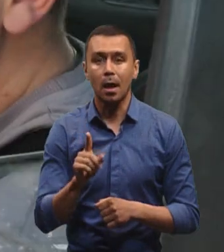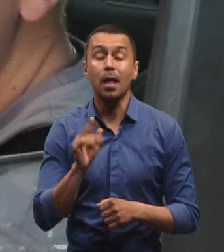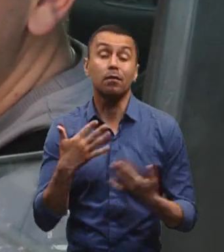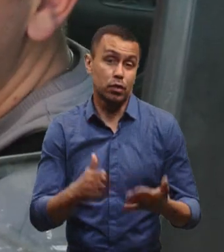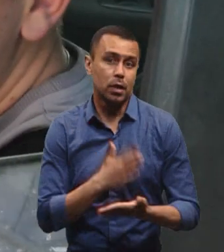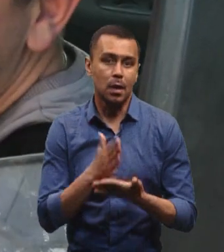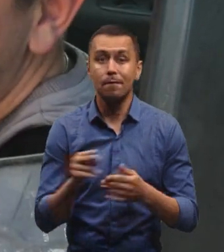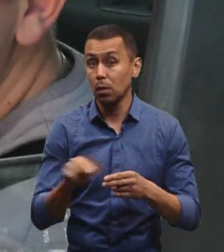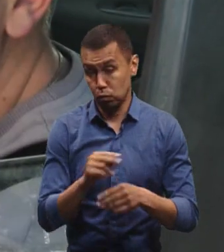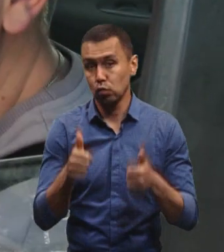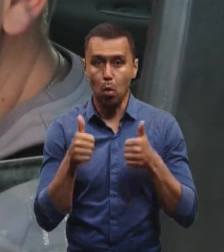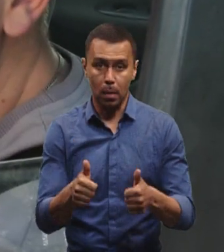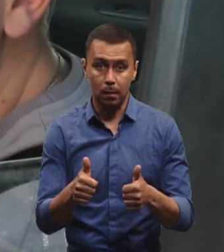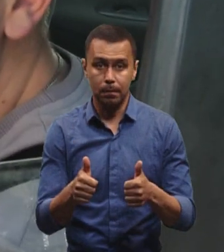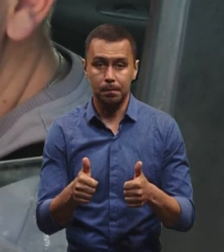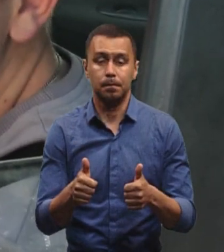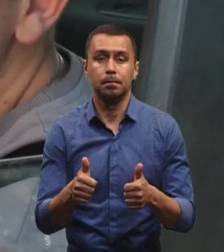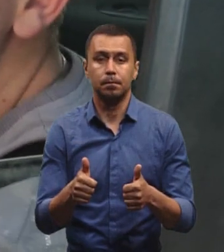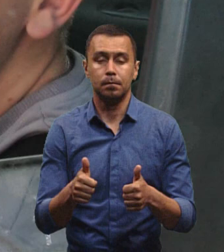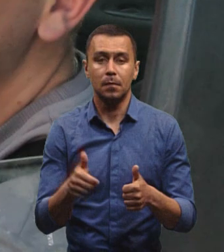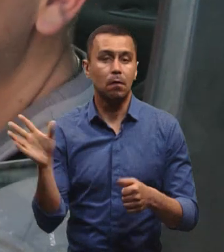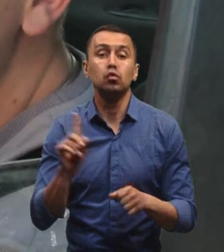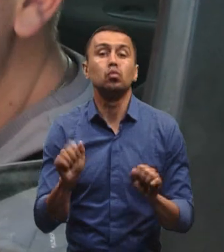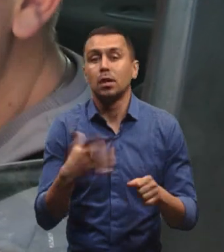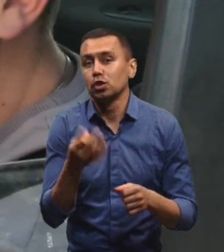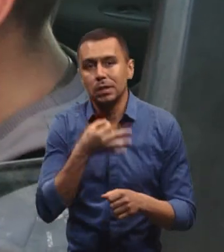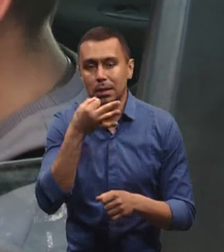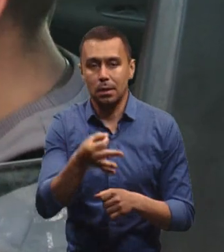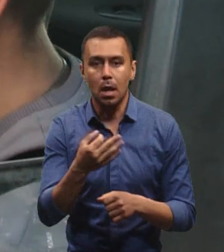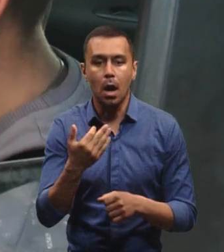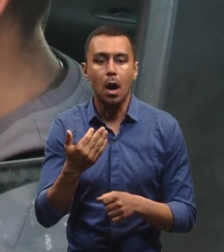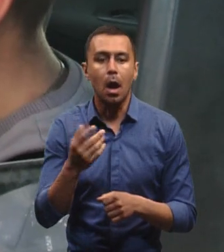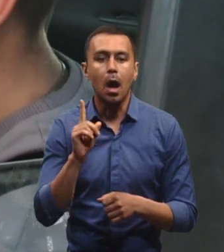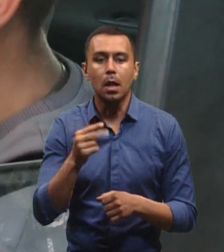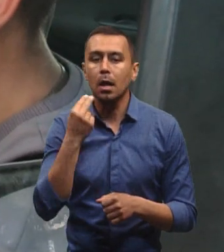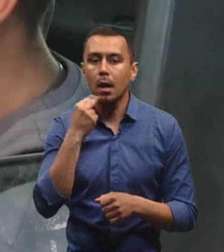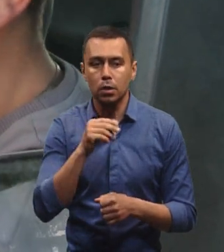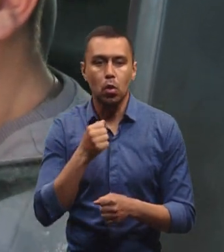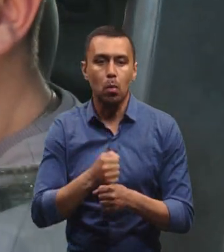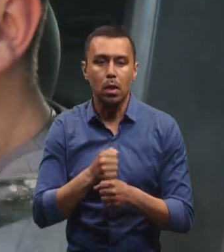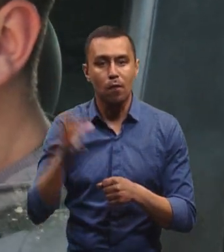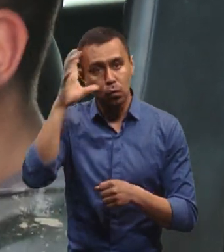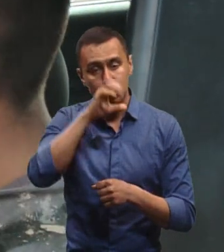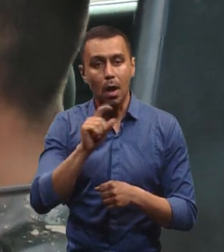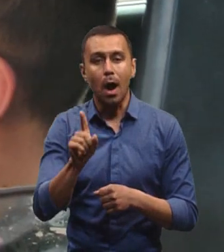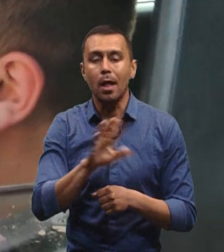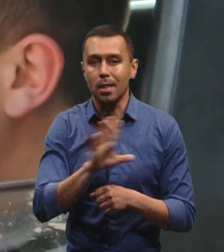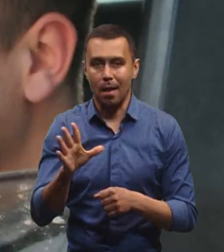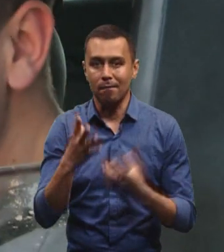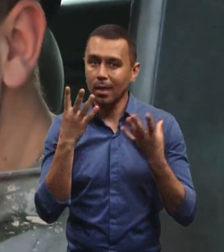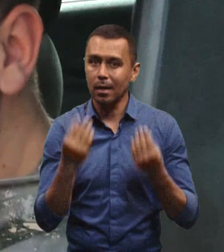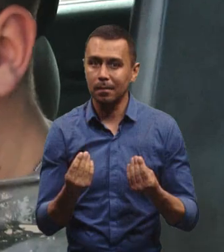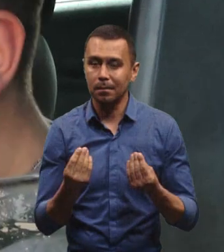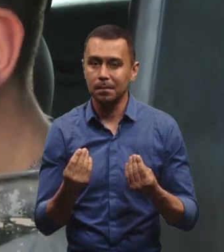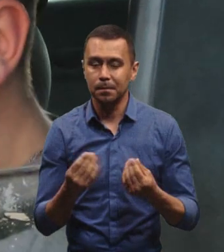є. Відремонтують добре. І все, що можна ще сказати? Але роботи лучше, краще б робили вночі, а не